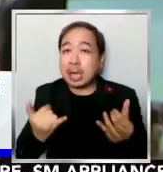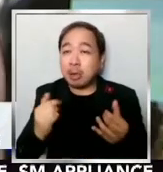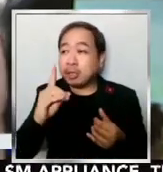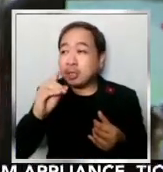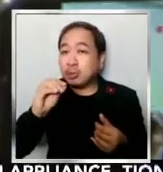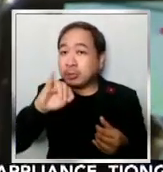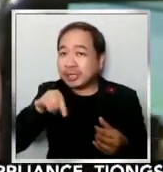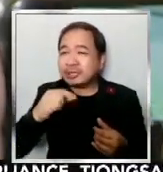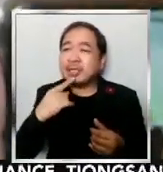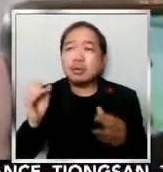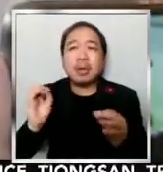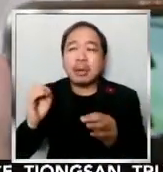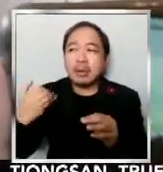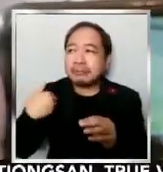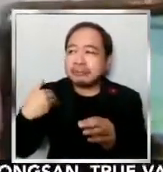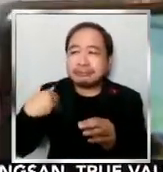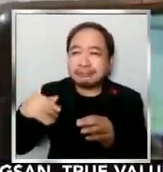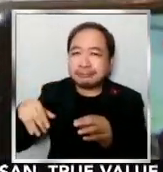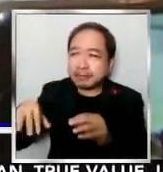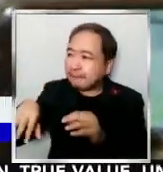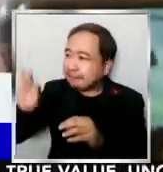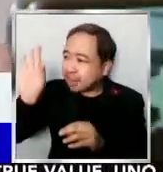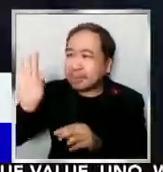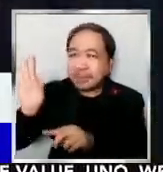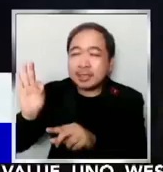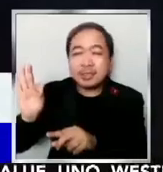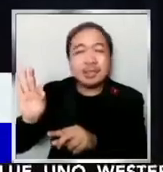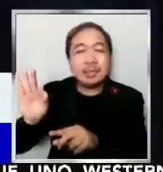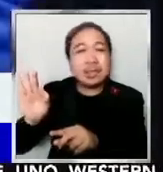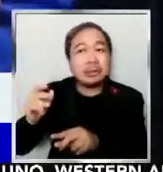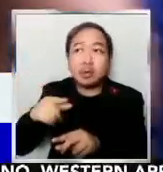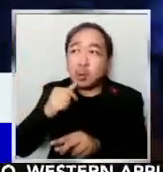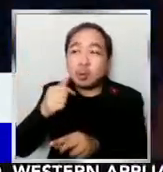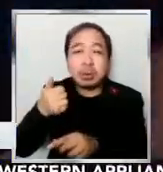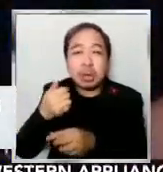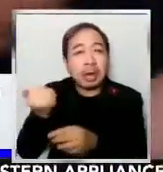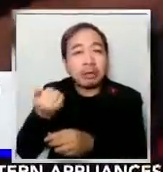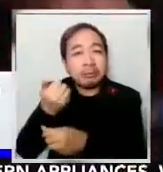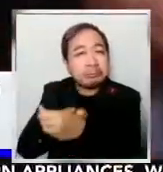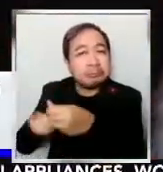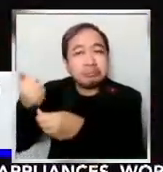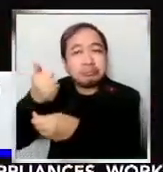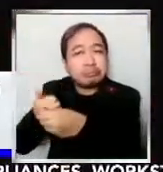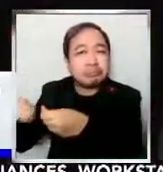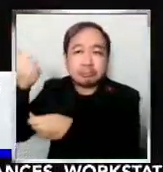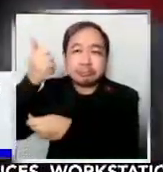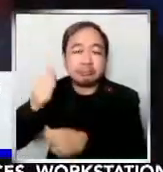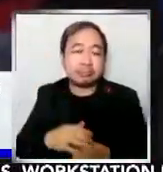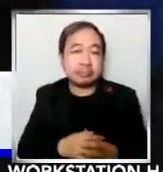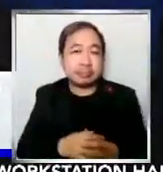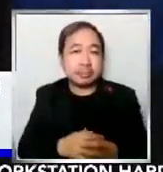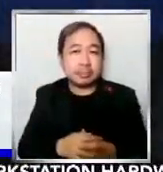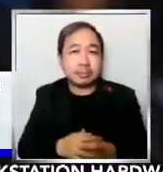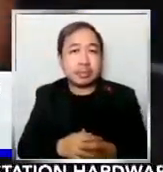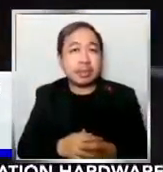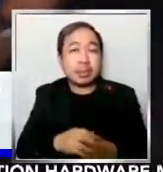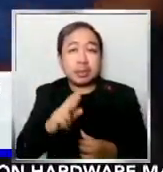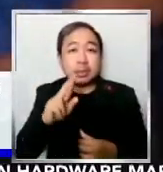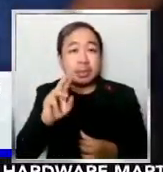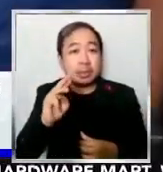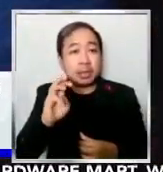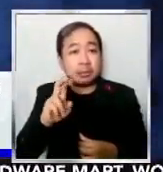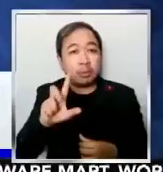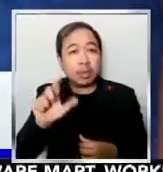Bantag. Wala ko nakikita pa. Wala ko affidavits to bear anybody. Sinabi rin ni Remulla na nakadagdag sa kredibilidad ng umaming gunman